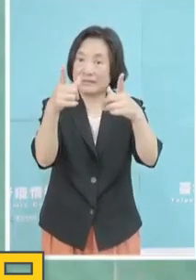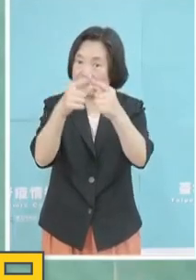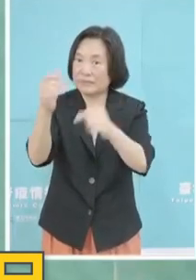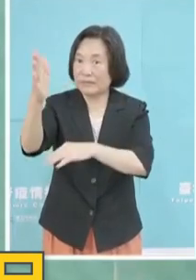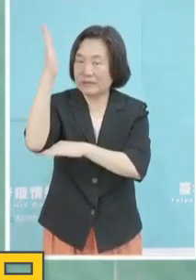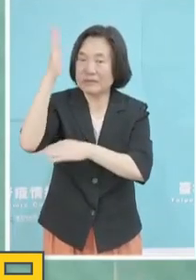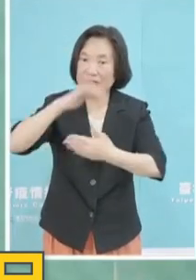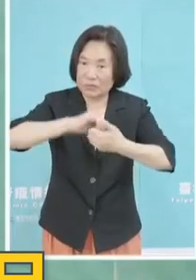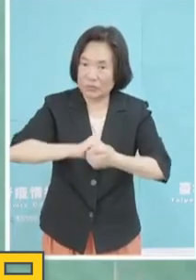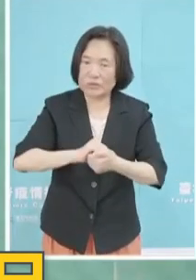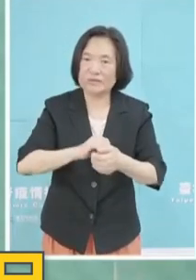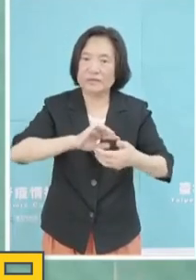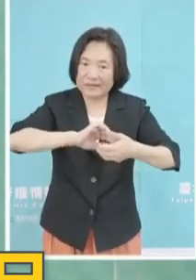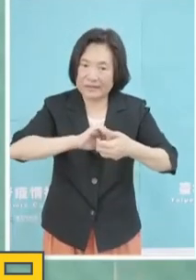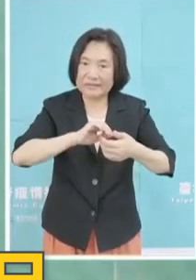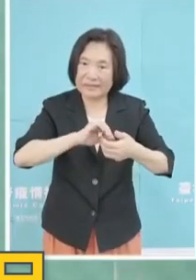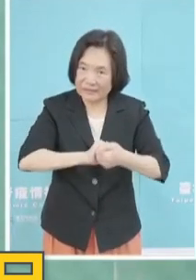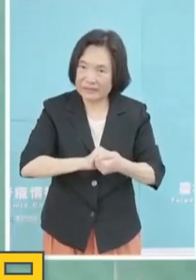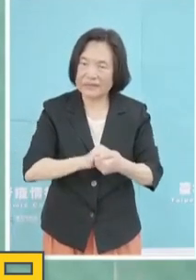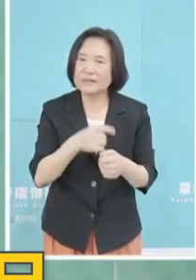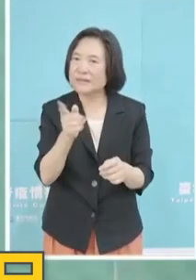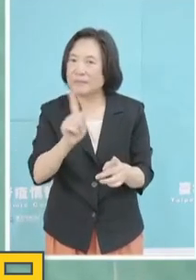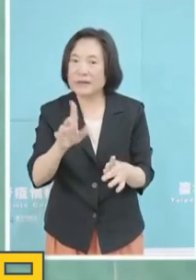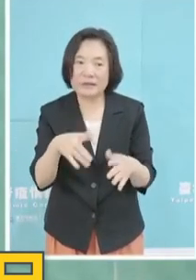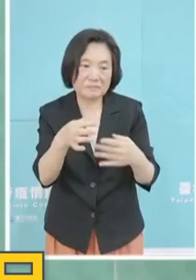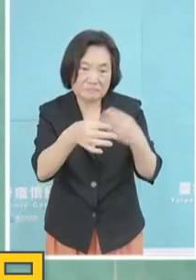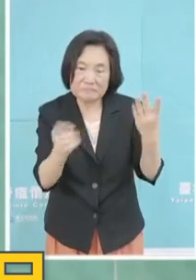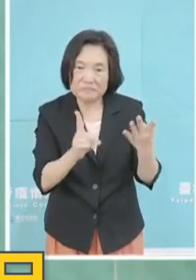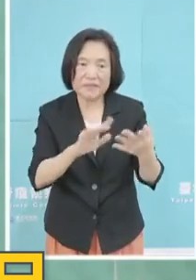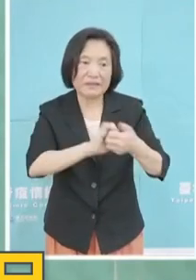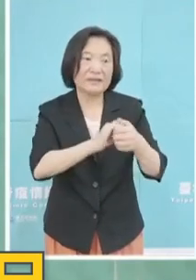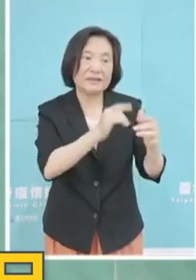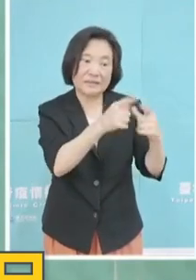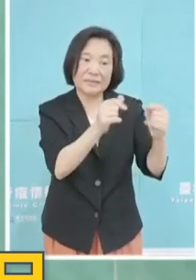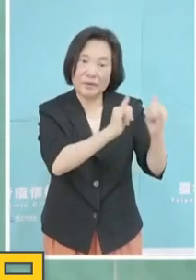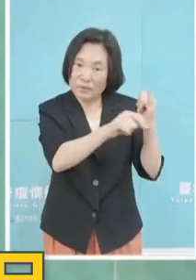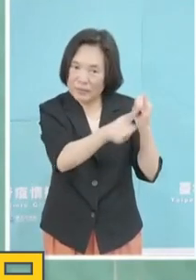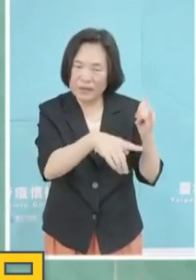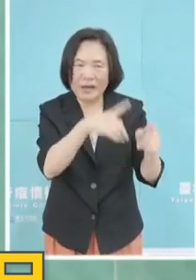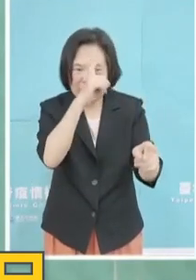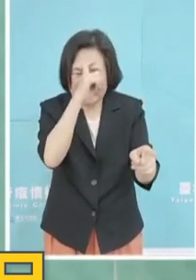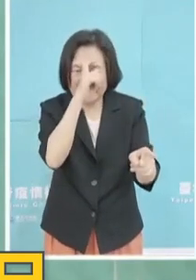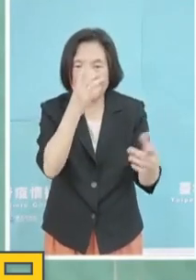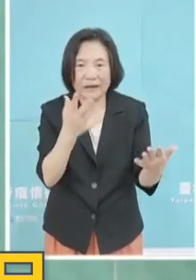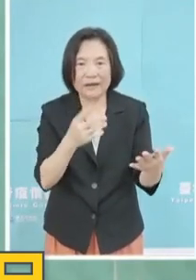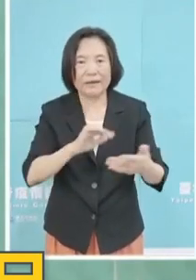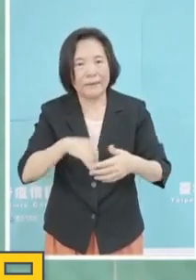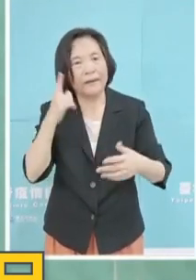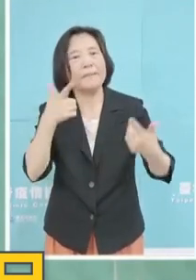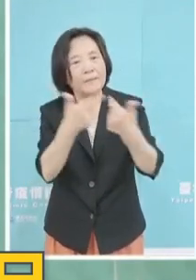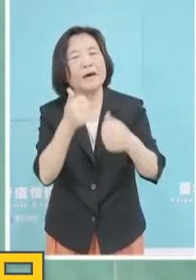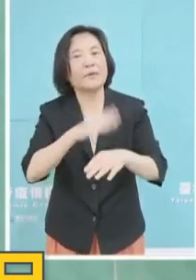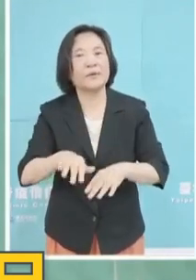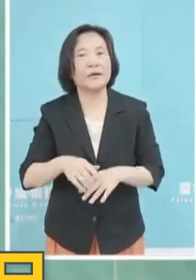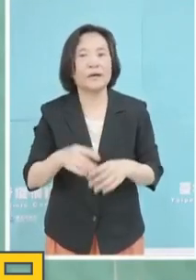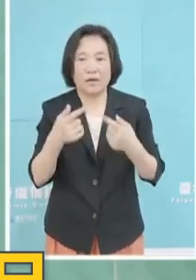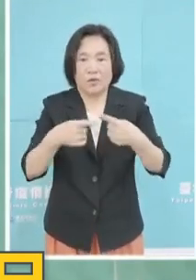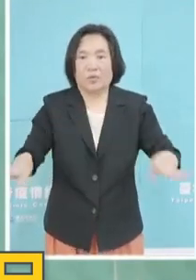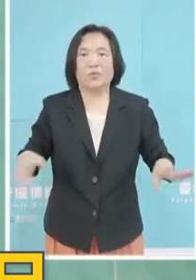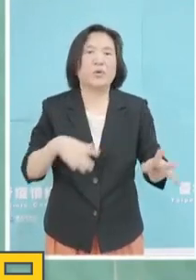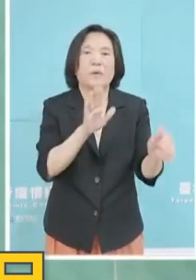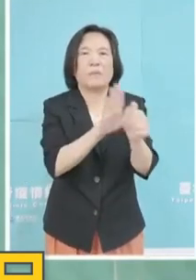决策，一定是符合日本国民的期望的。所以我想，这个一定很多人都有去帮忙的